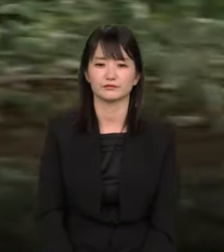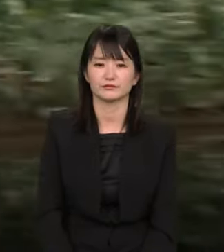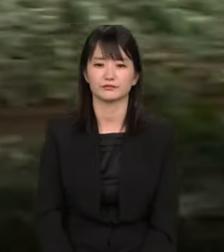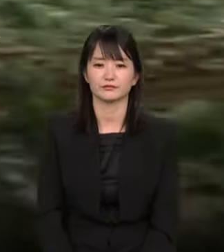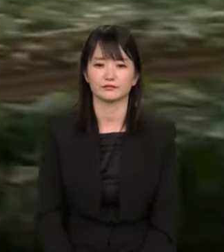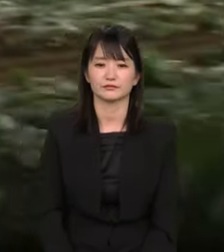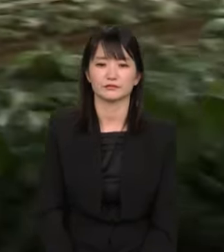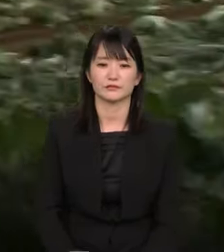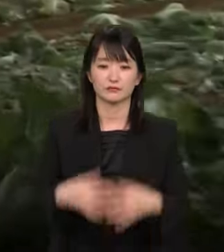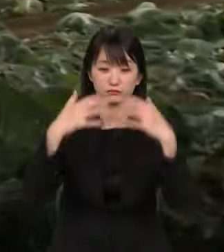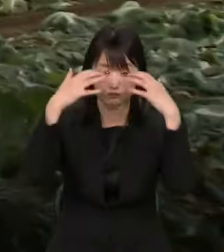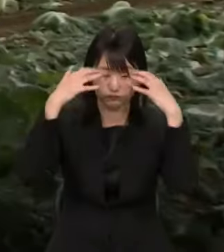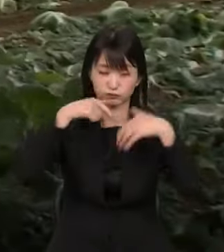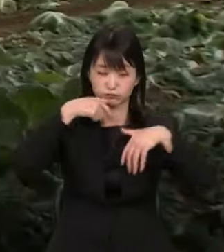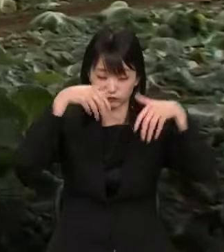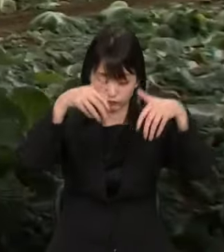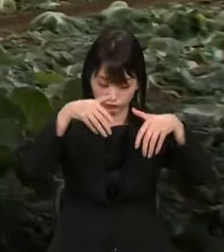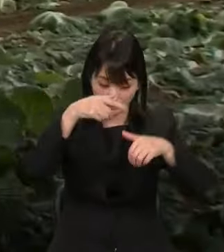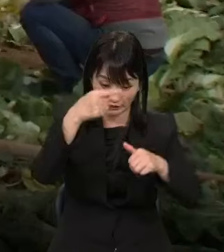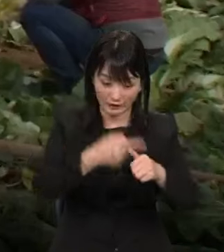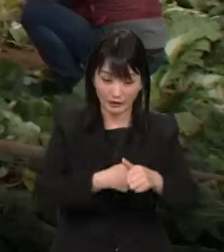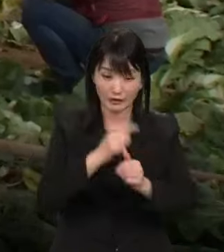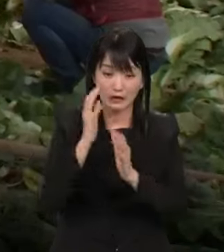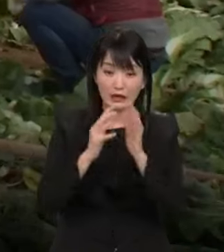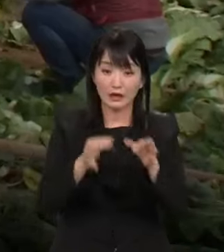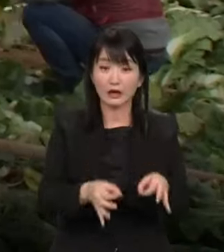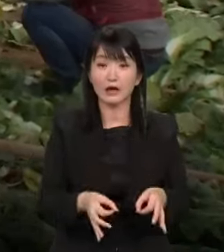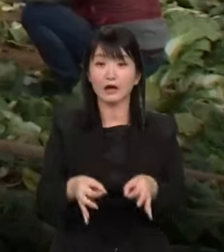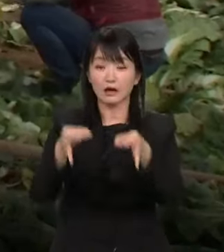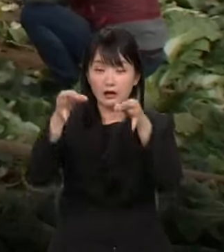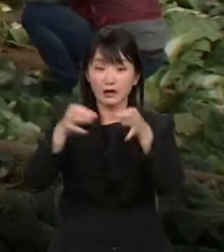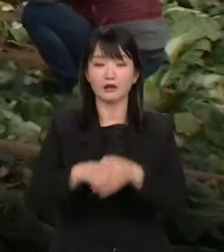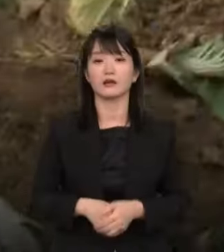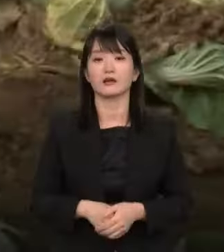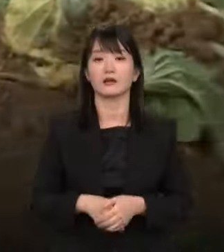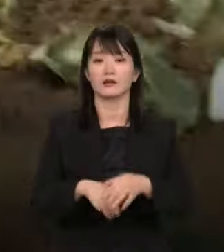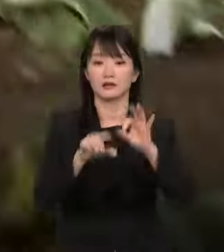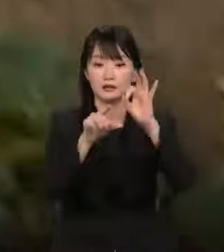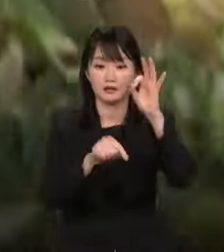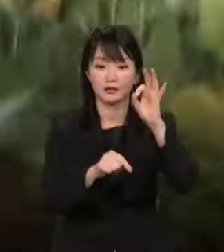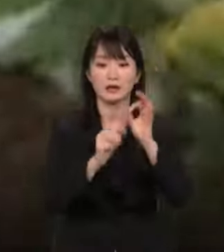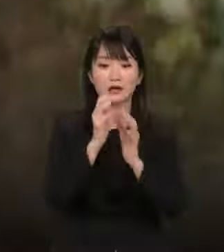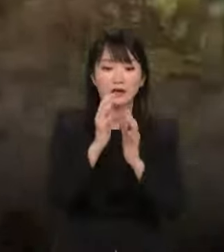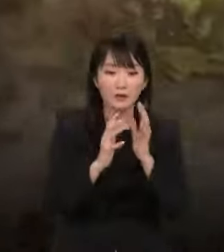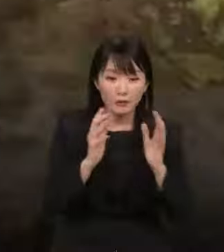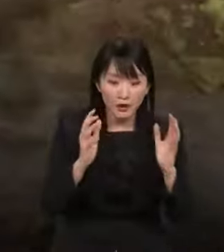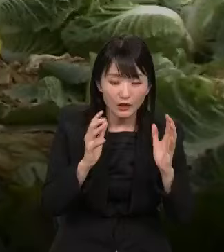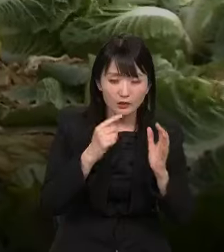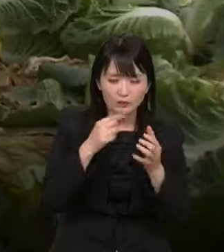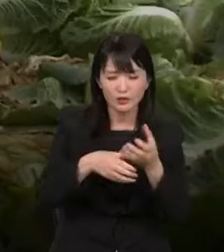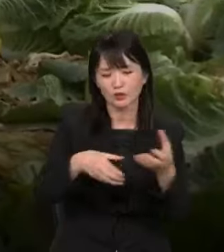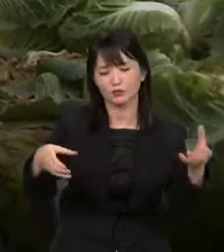긴 폭염과 폭우로 채소 가격이 크게 오른 가운데 이번 달에도 배추와 무는 여전히 비쌉니다.